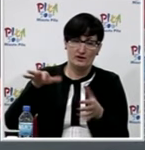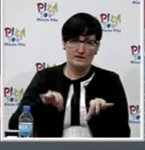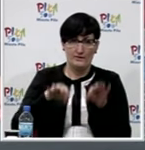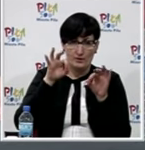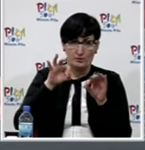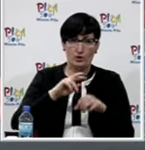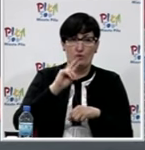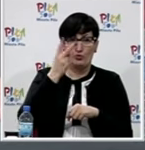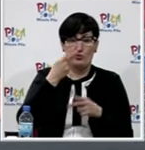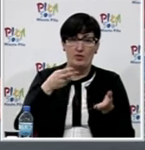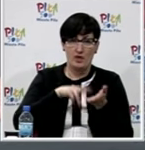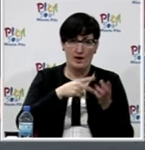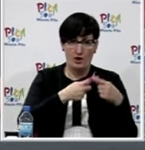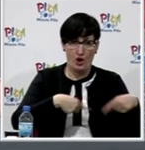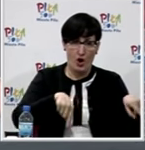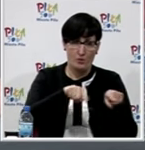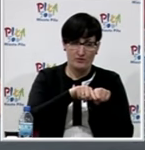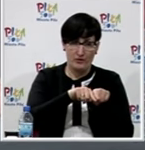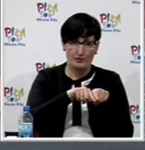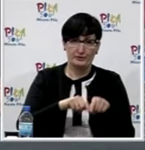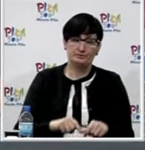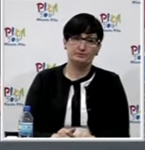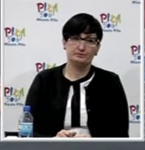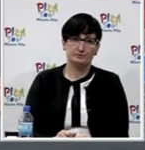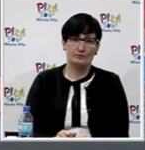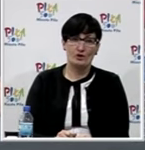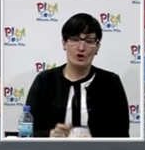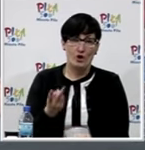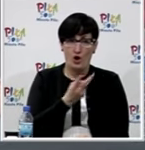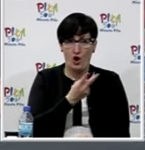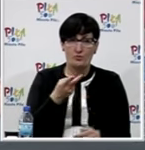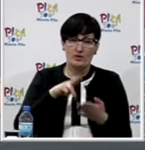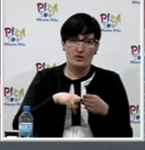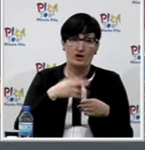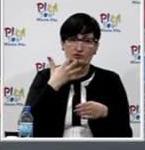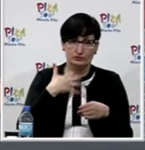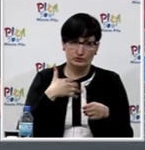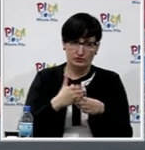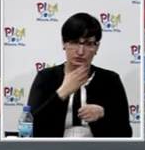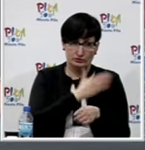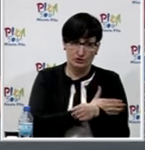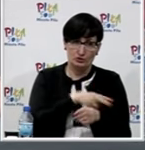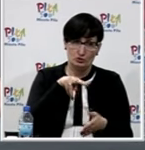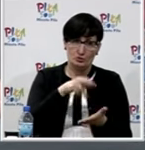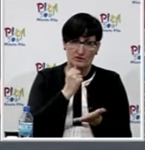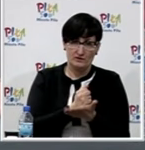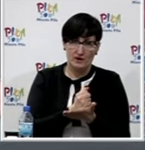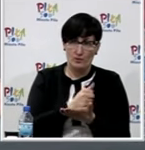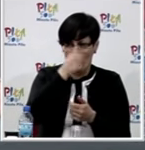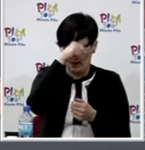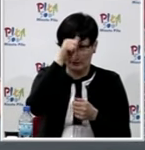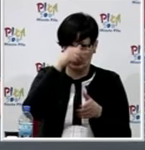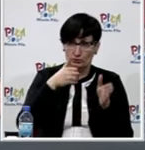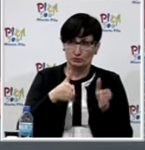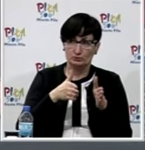na obwody i obie wynikają z wcześniejszych uchwał Rady Miasta Piły dotyczących nazw ulic.